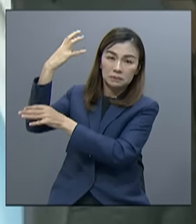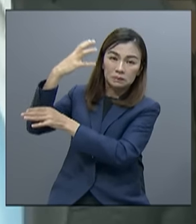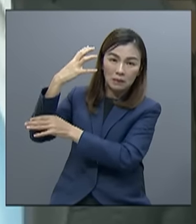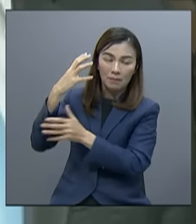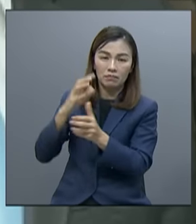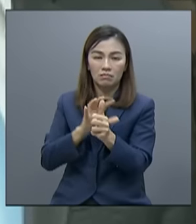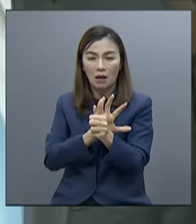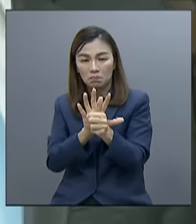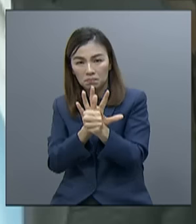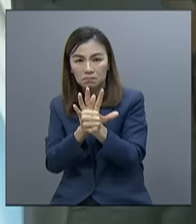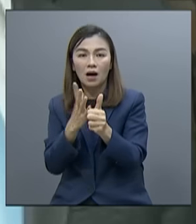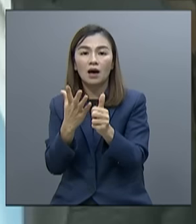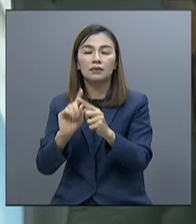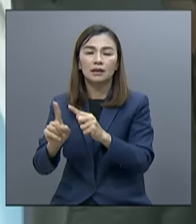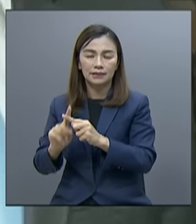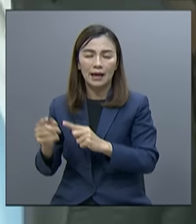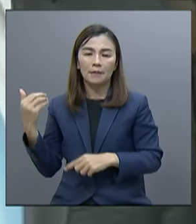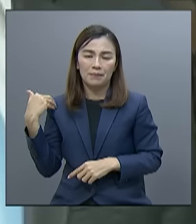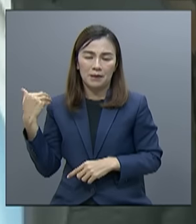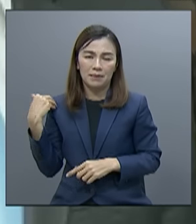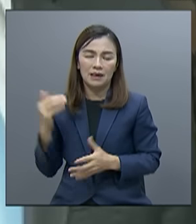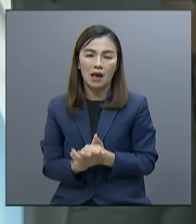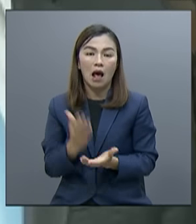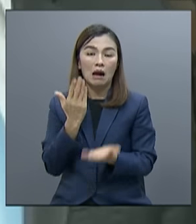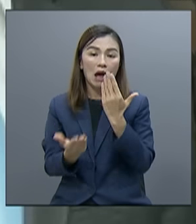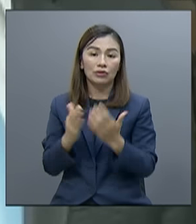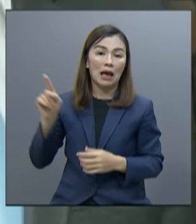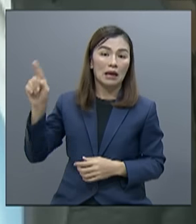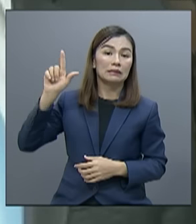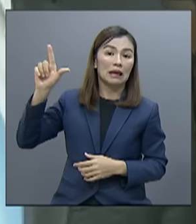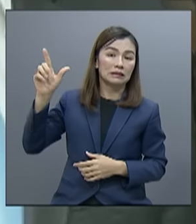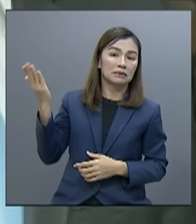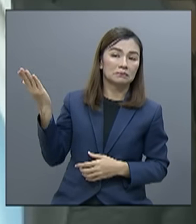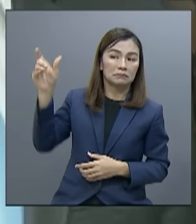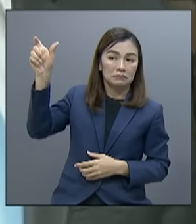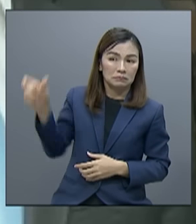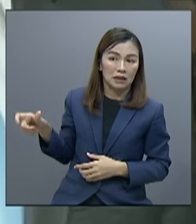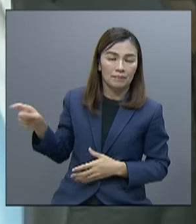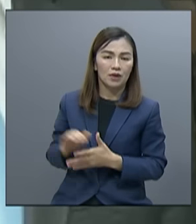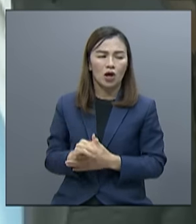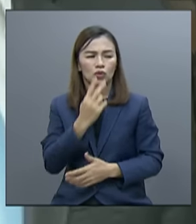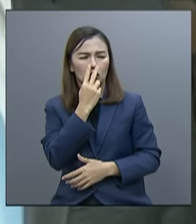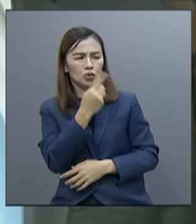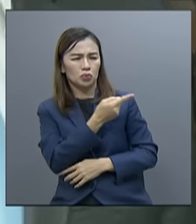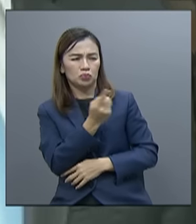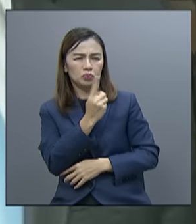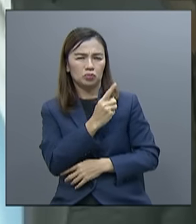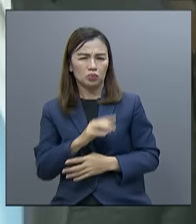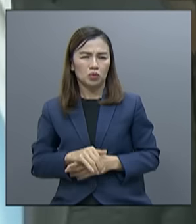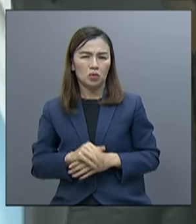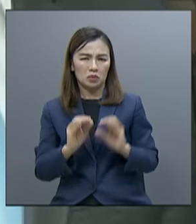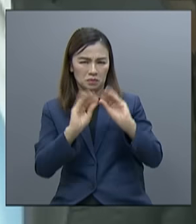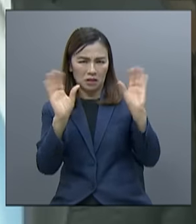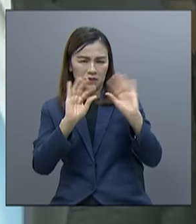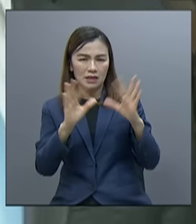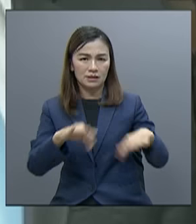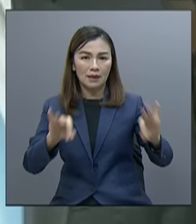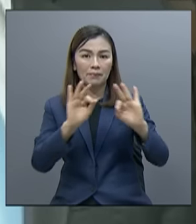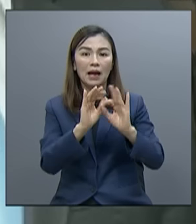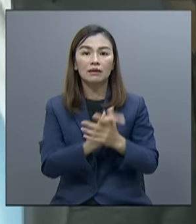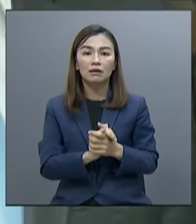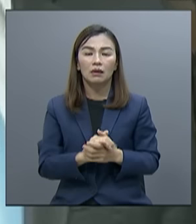ครับซึ่งก็ขึ้นอยู่กับตัวคุณทักษิณเองครับว่าจะต้องมองสถานการณ์ให้ออกแล้วก็อย่าทำตาม